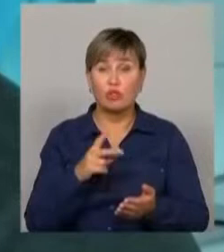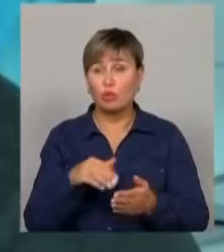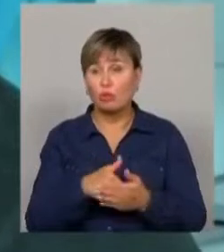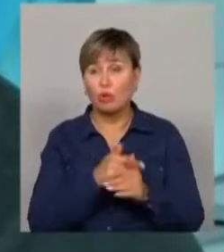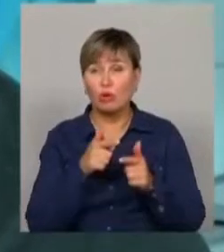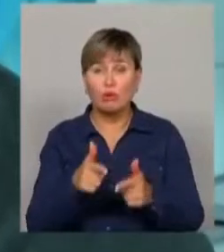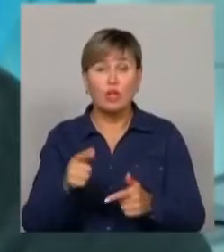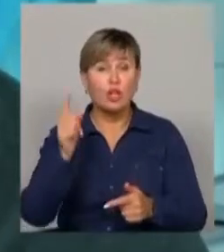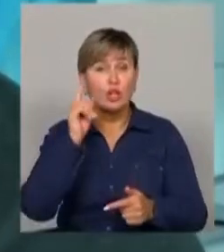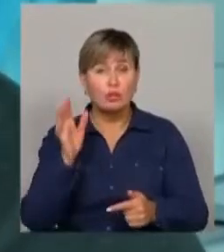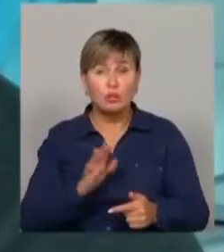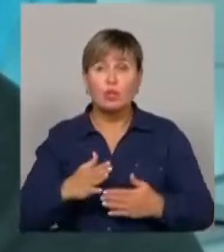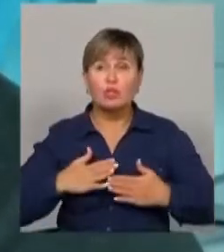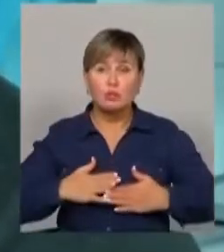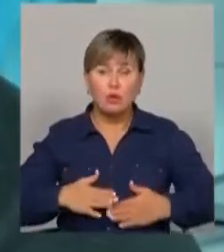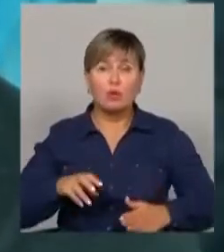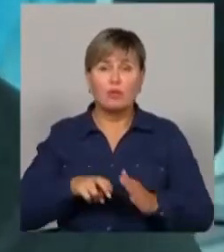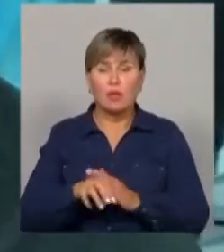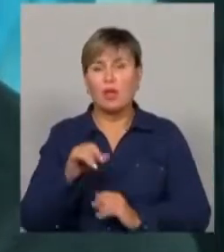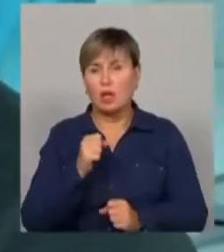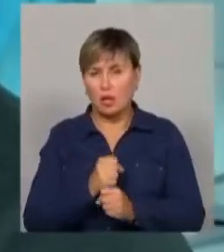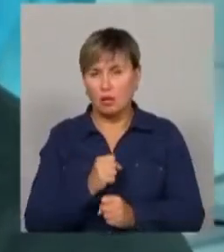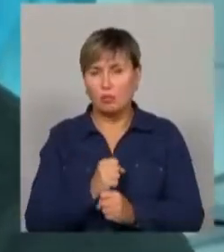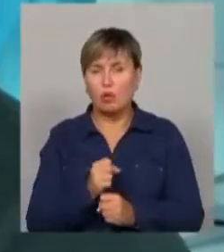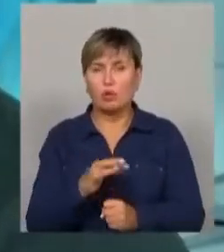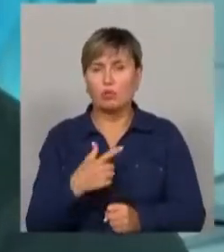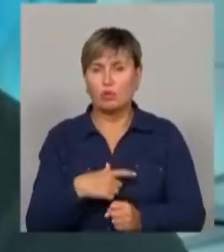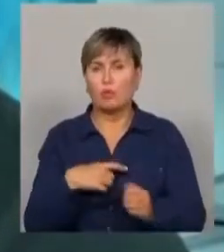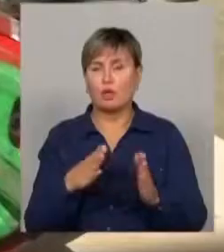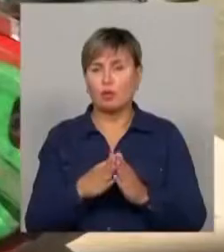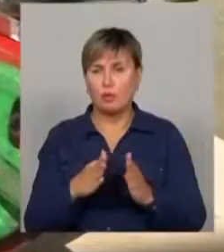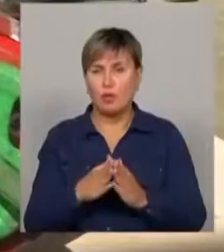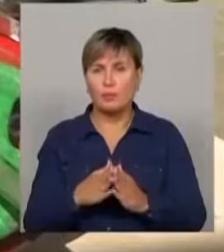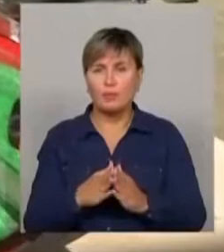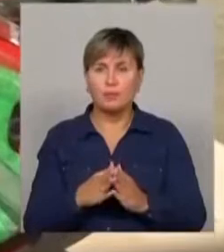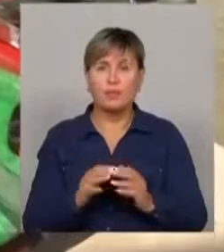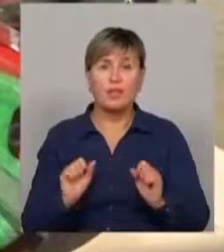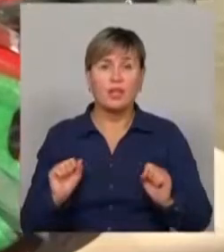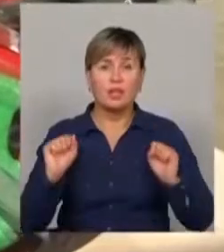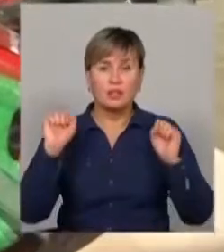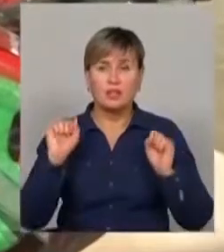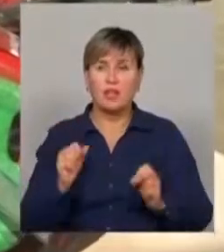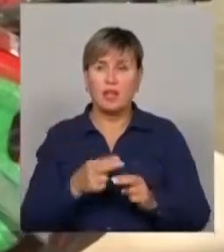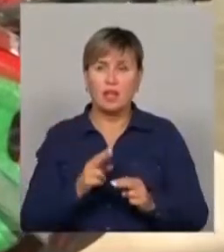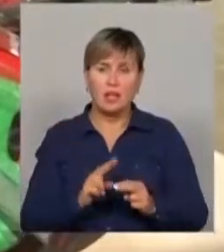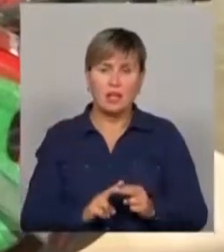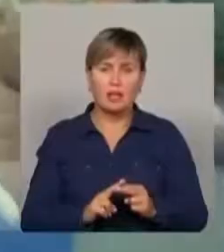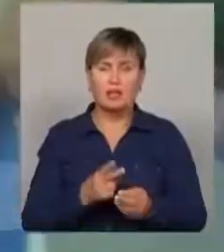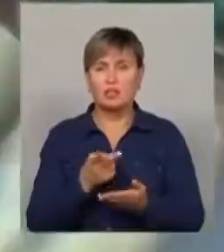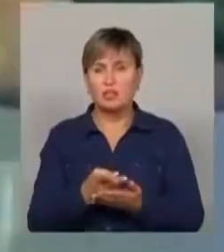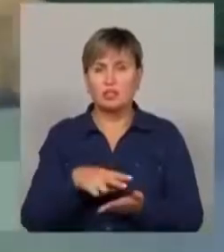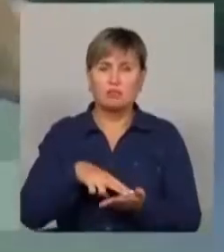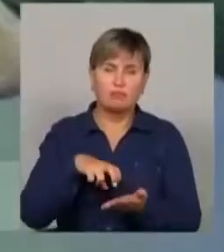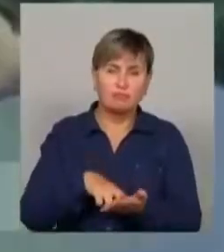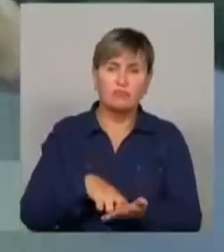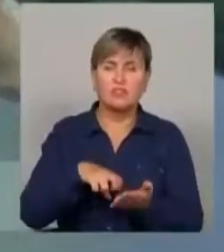о чем не думать, спокойненько выходить и работать как у себя дома, то есть как в спортзале. Пауэрлифтинг – это троеборье, жим лежа, приседание со